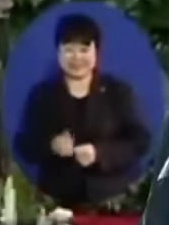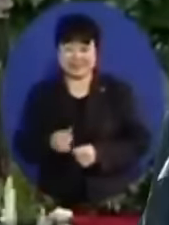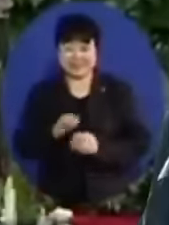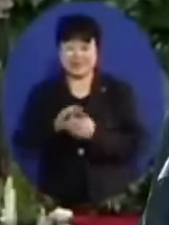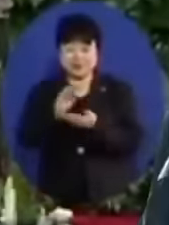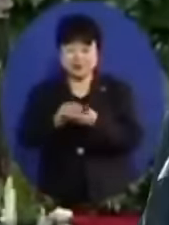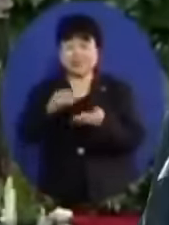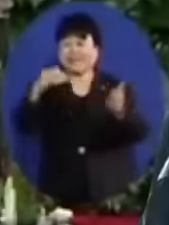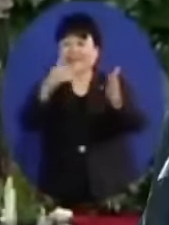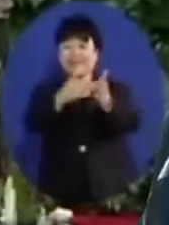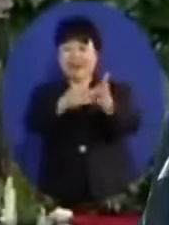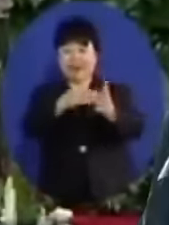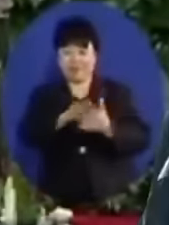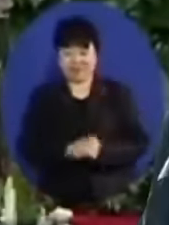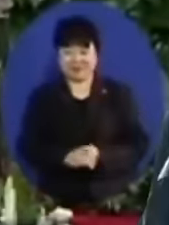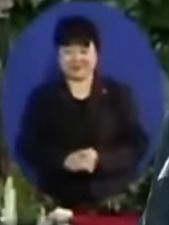했습니다.